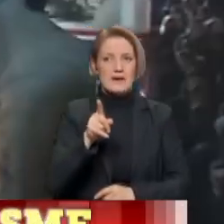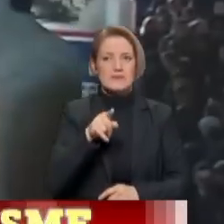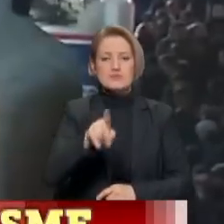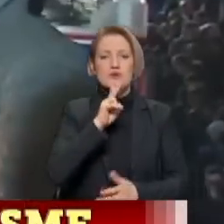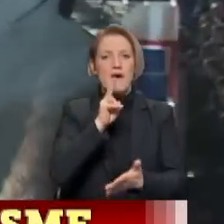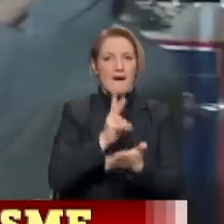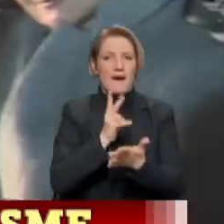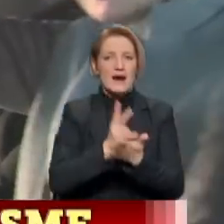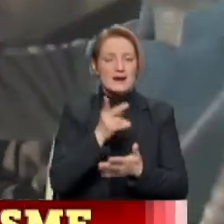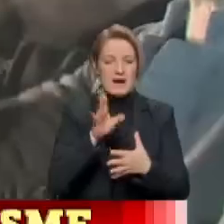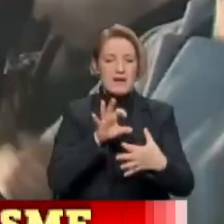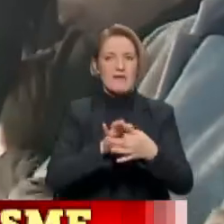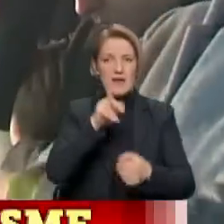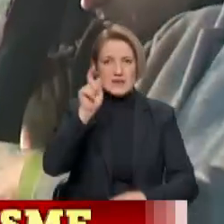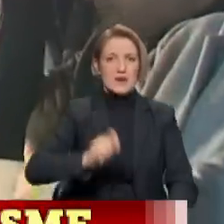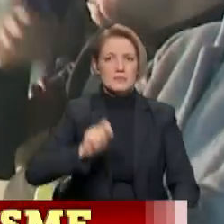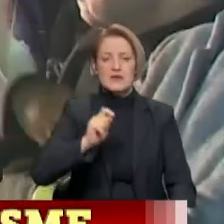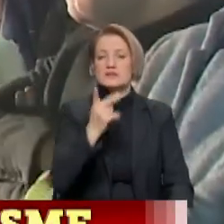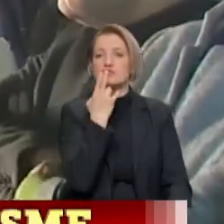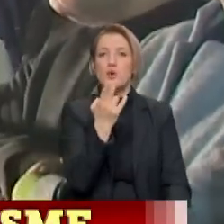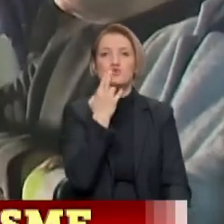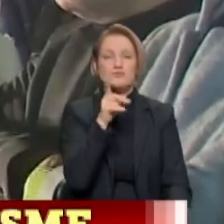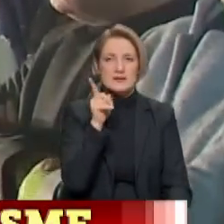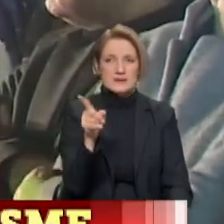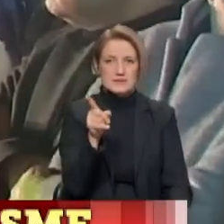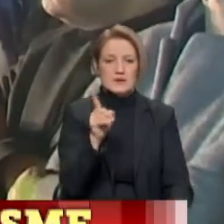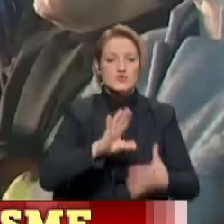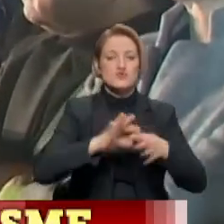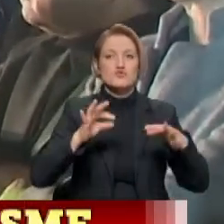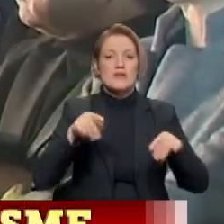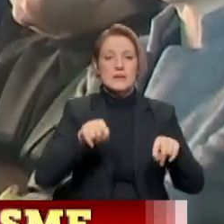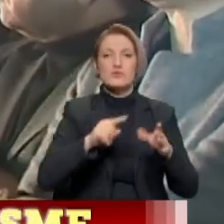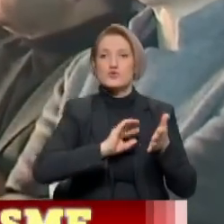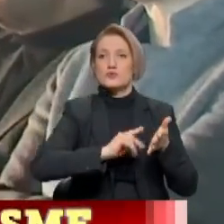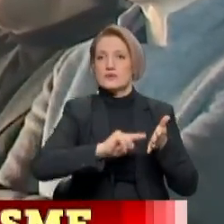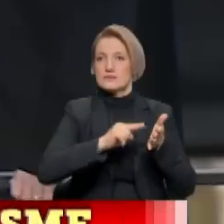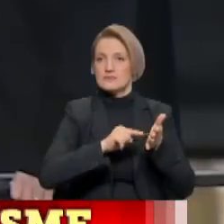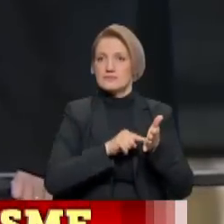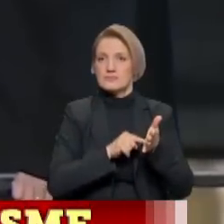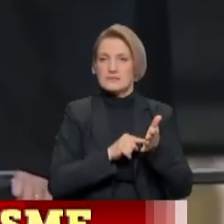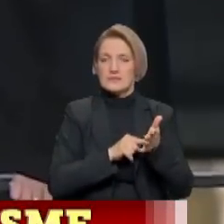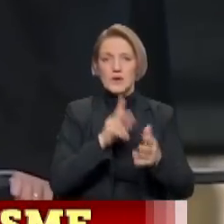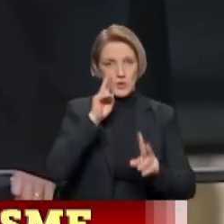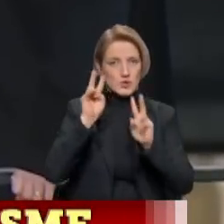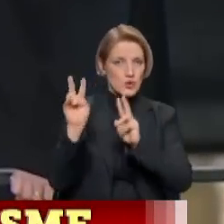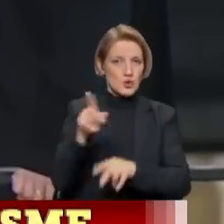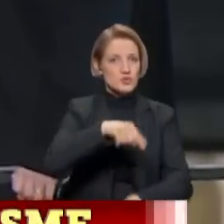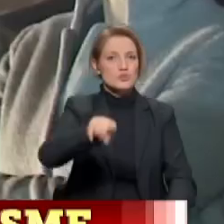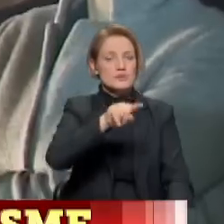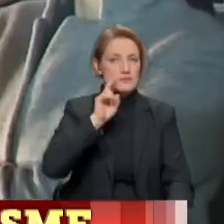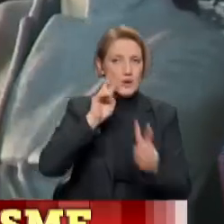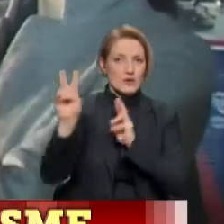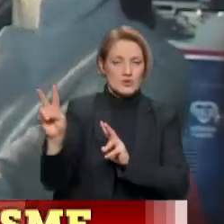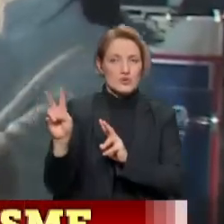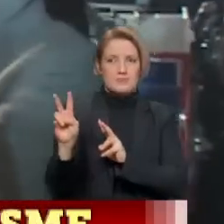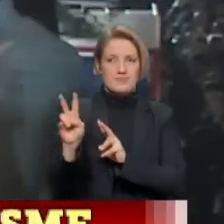bu kararla ilgili yaptığınız konuşmanın cümleleri bu cümleler. Görüyorsunuz değil mi?